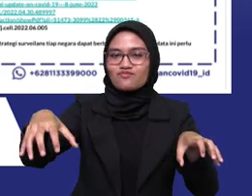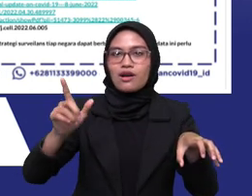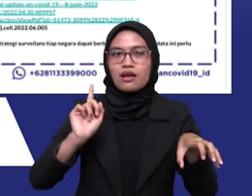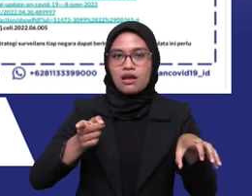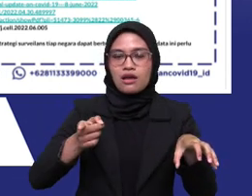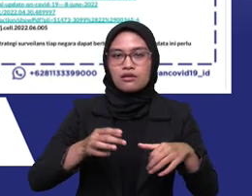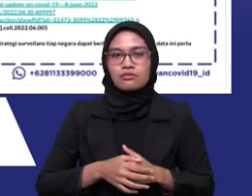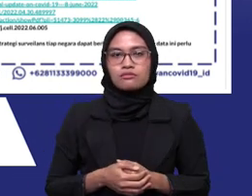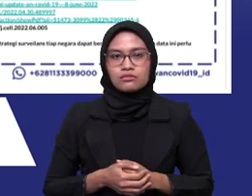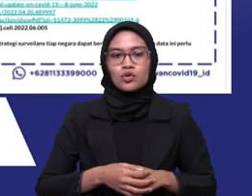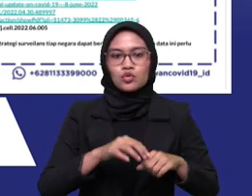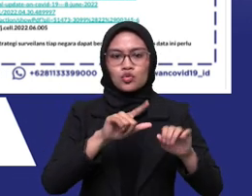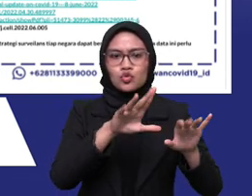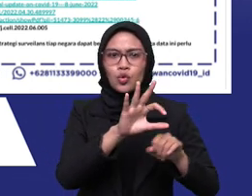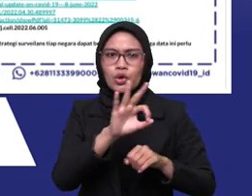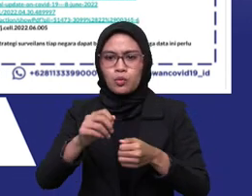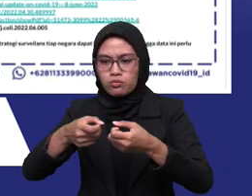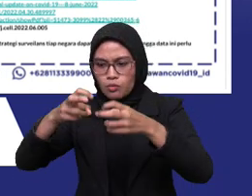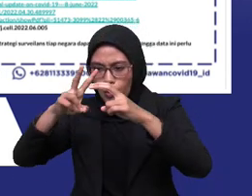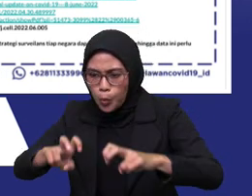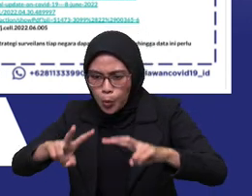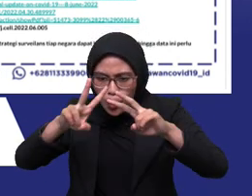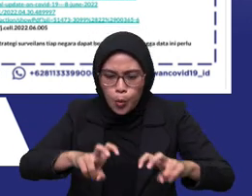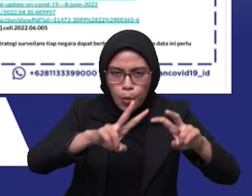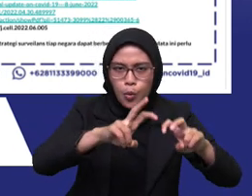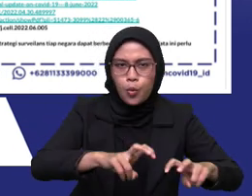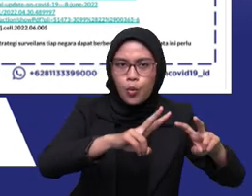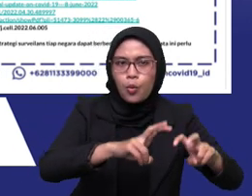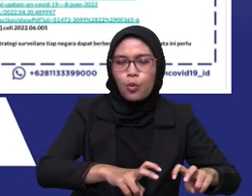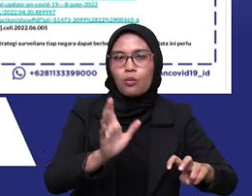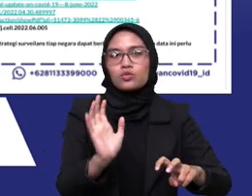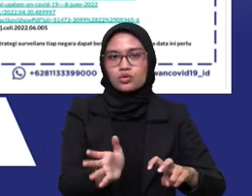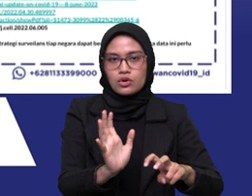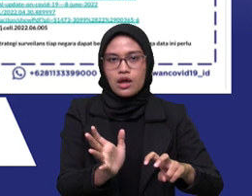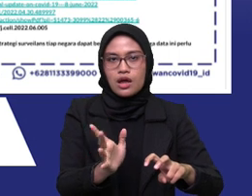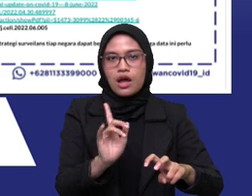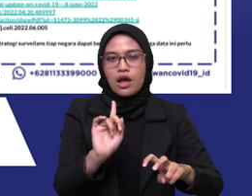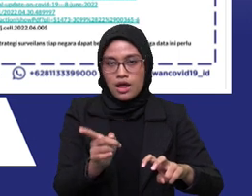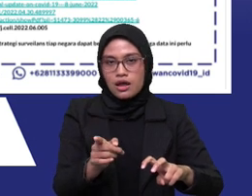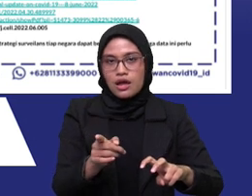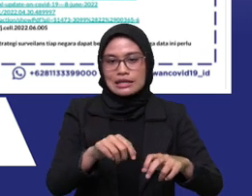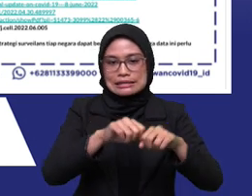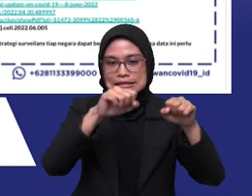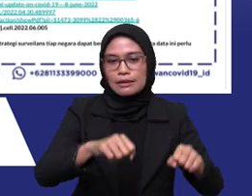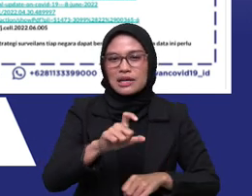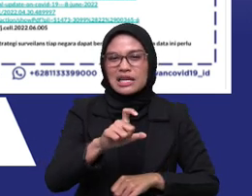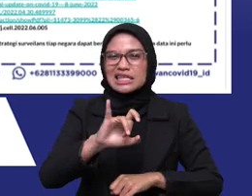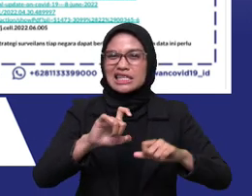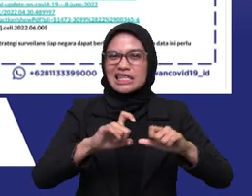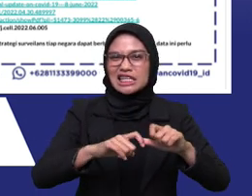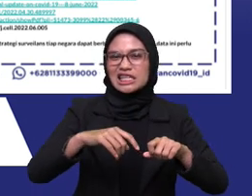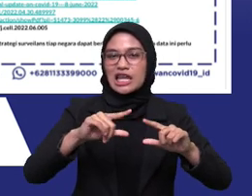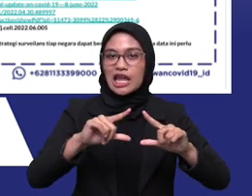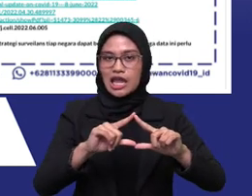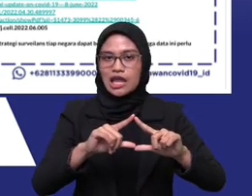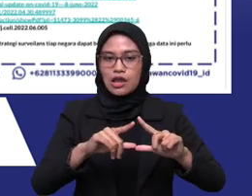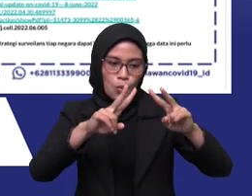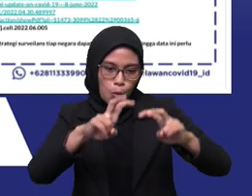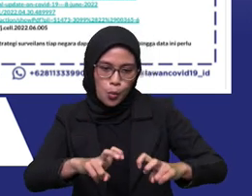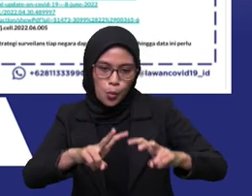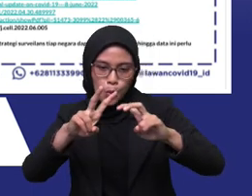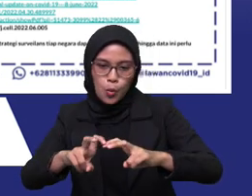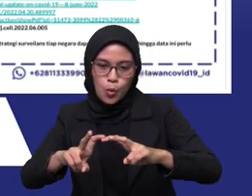7524 sikon Yang Telah dilaporkan melalui jshd the second paling banyak teridentifikasi